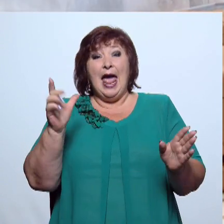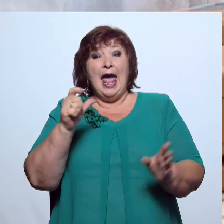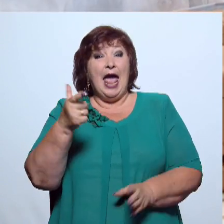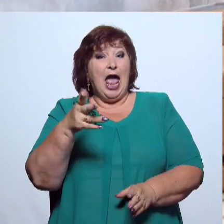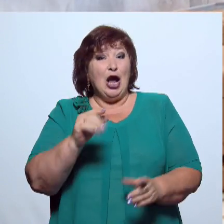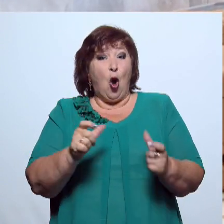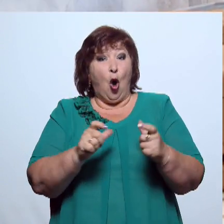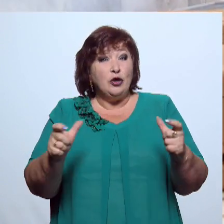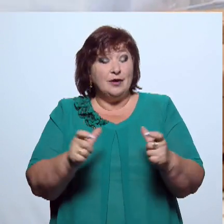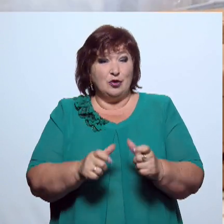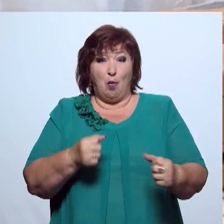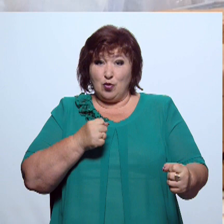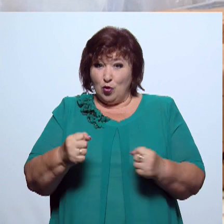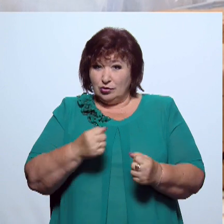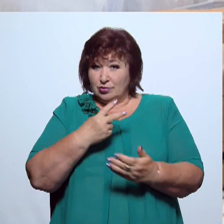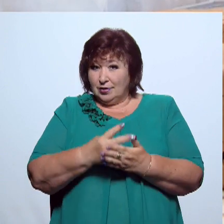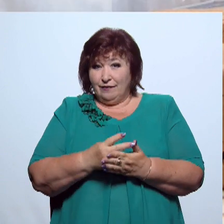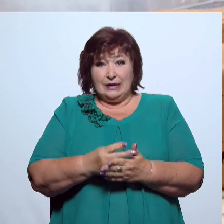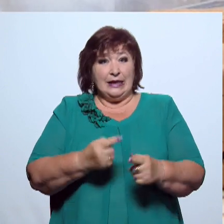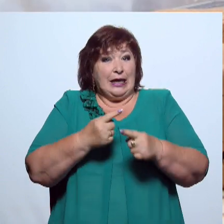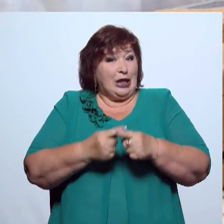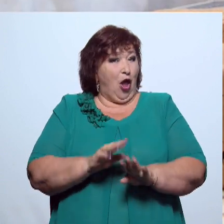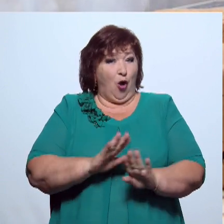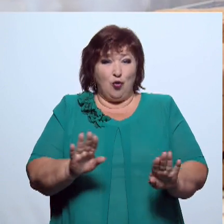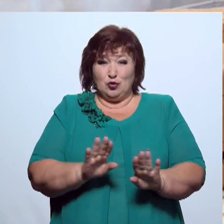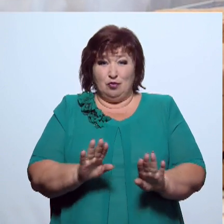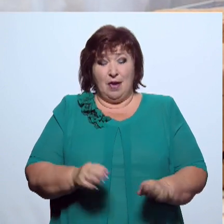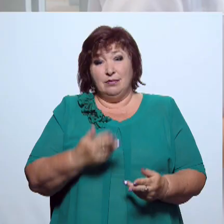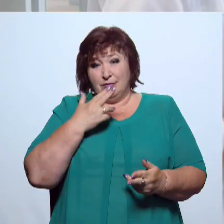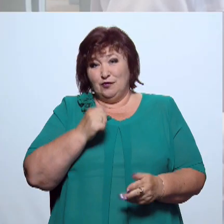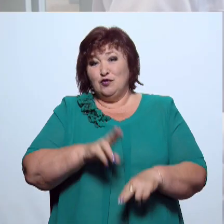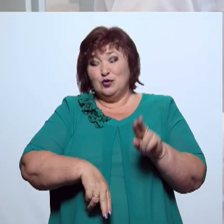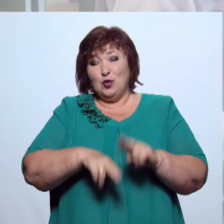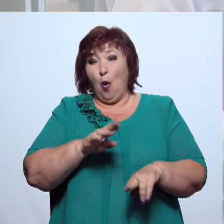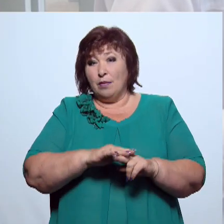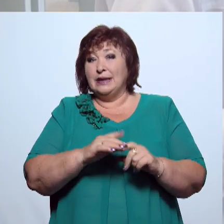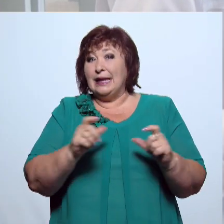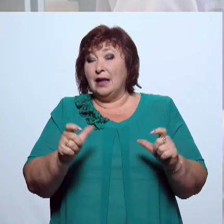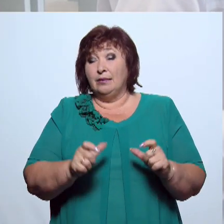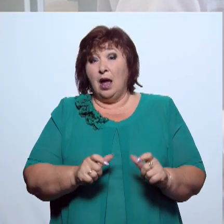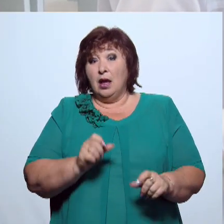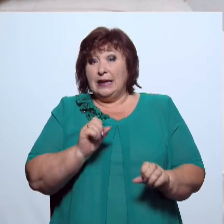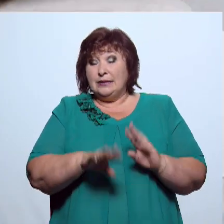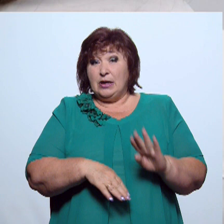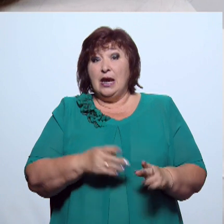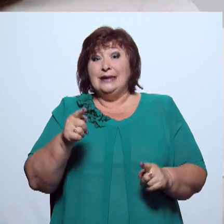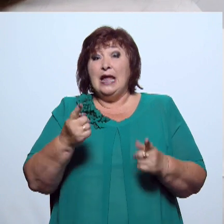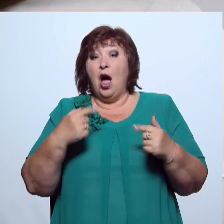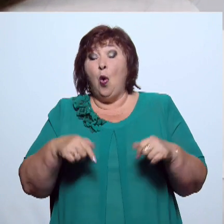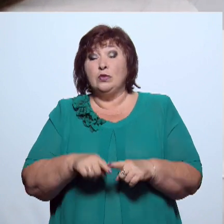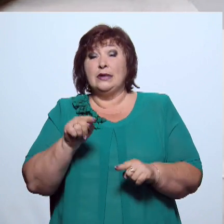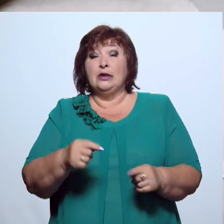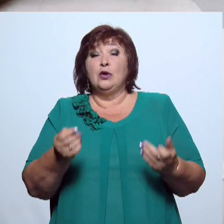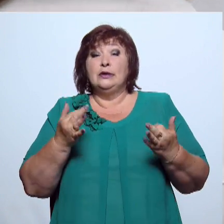эко-кирпичиков. На вид и прочностью они не уступают привычным стройматериалам. Вообще идея производства кирпича из мусора – та отрасль, которая